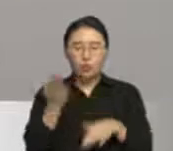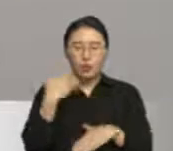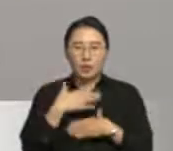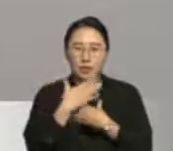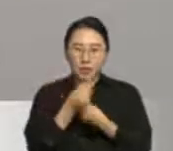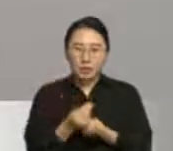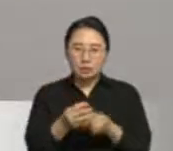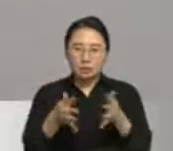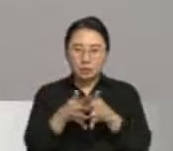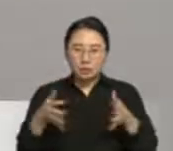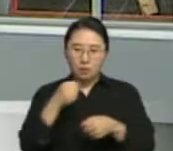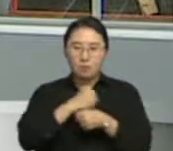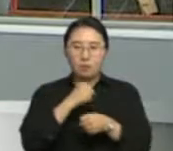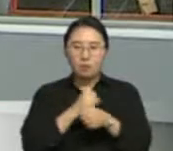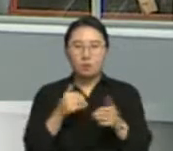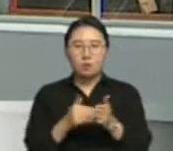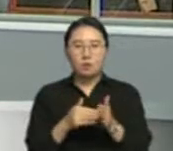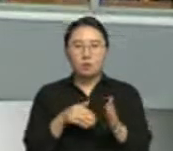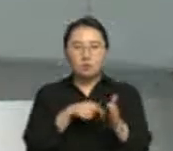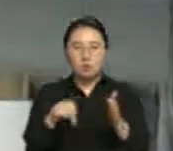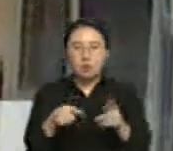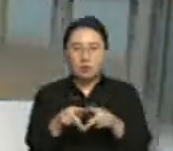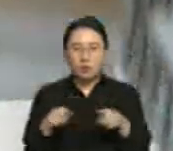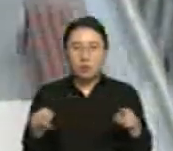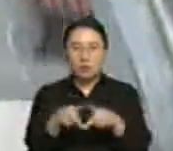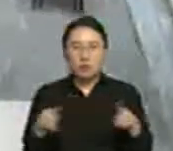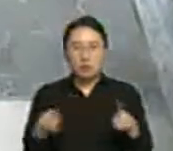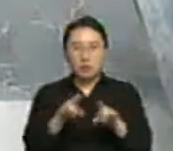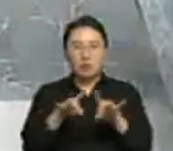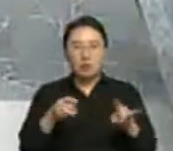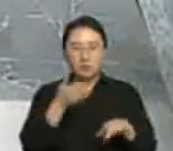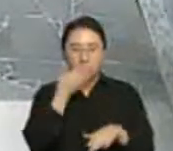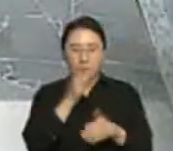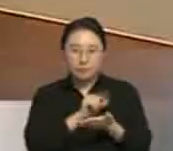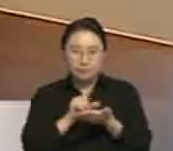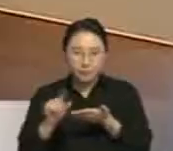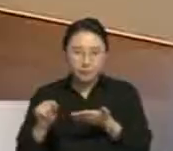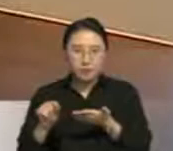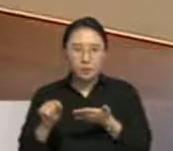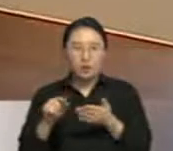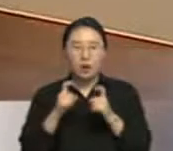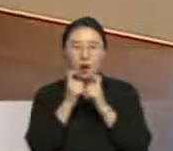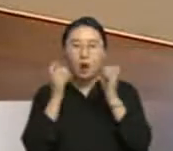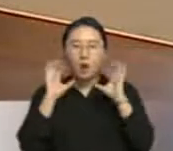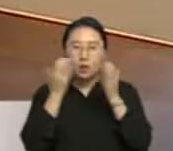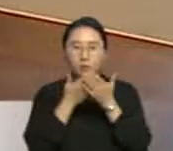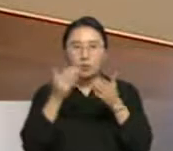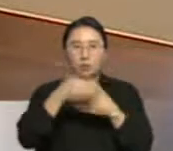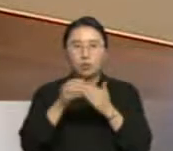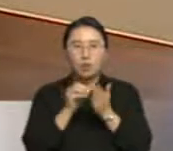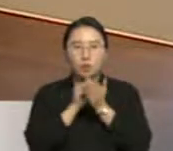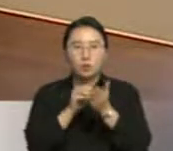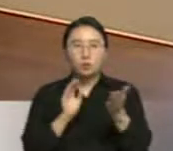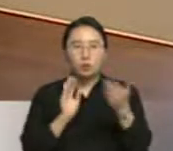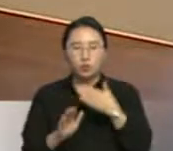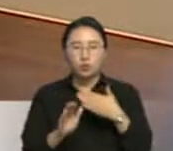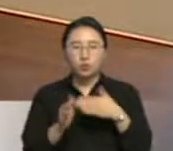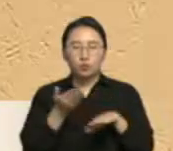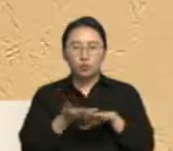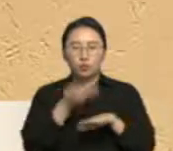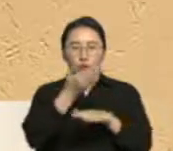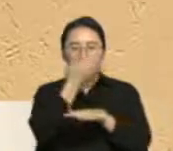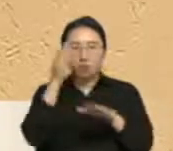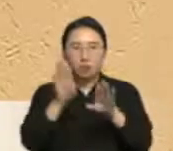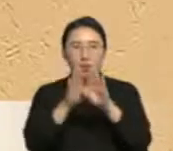안심 상가를 조성했고 현재 삶과 1층과 2층은 각종 음식점과 사립 어린이 미술관이 입주해 있고 그 위층은